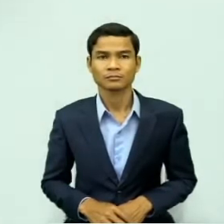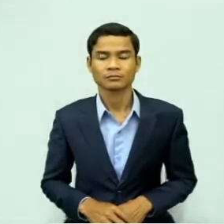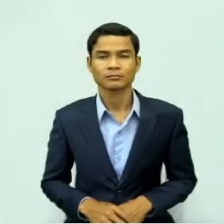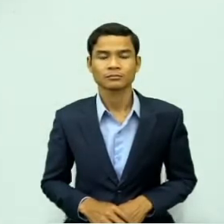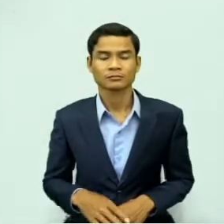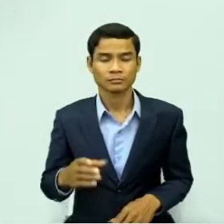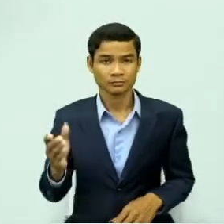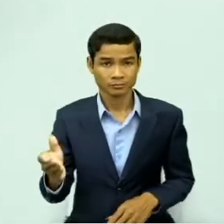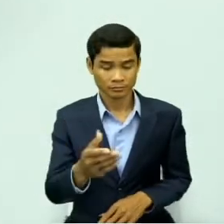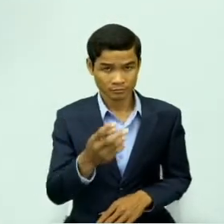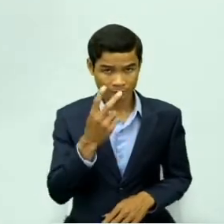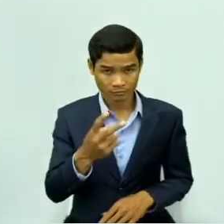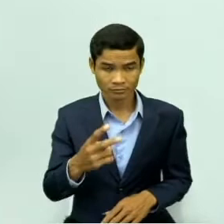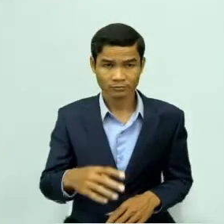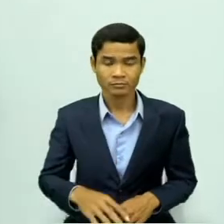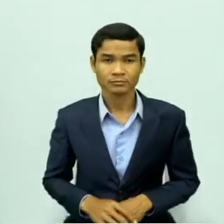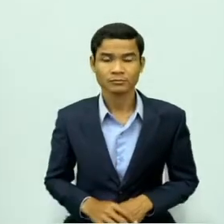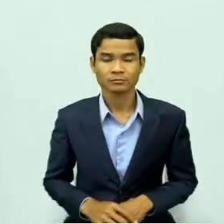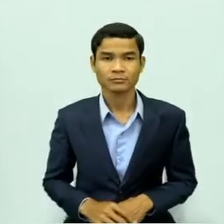cha tiếng toán